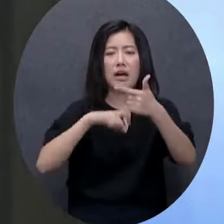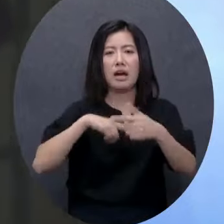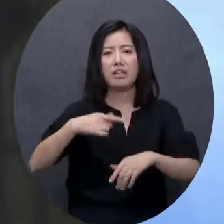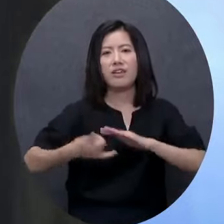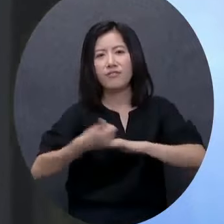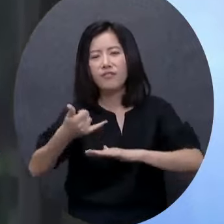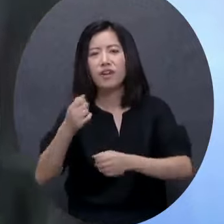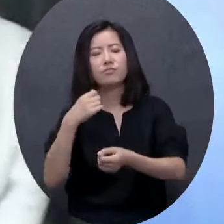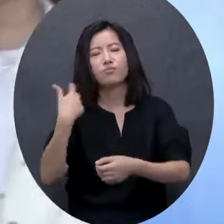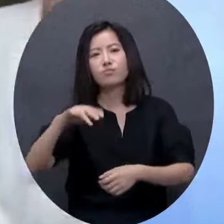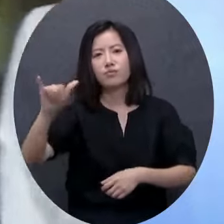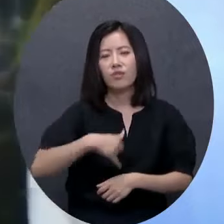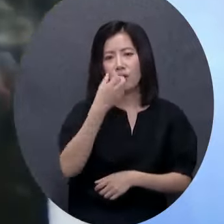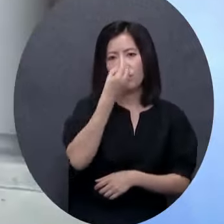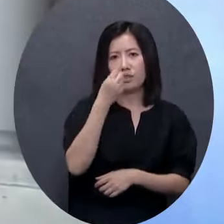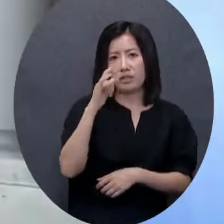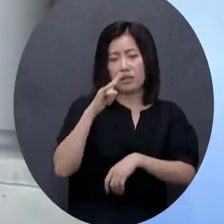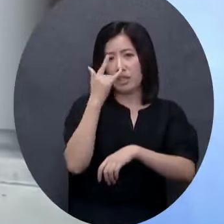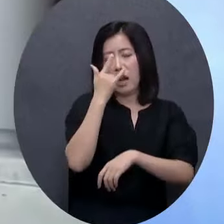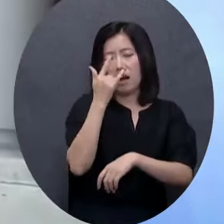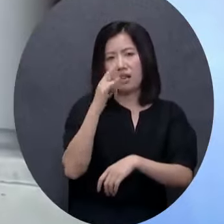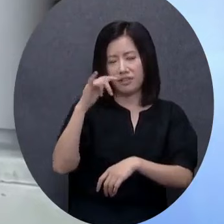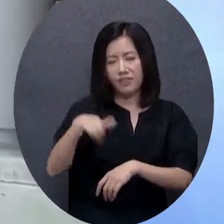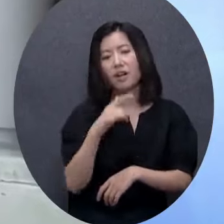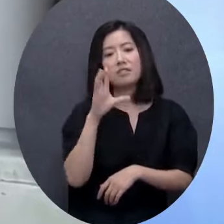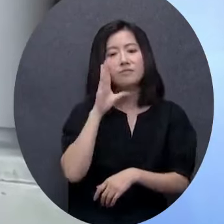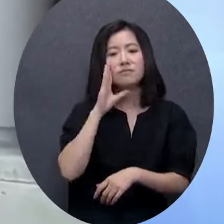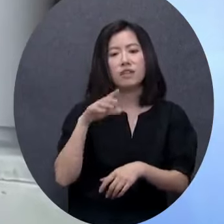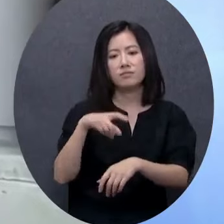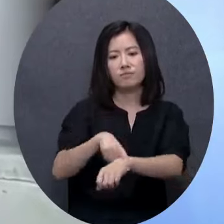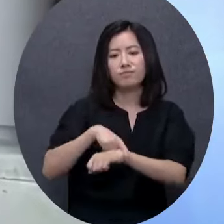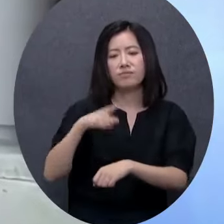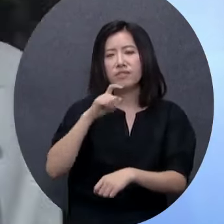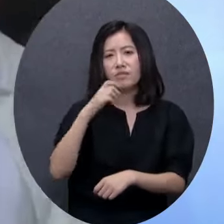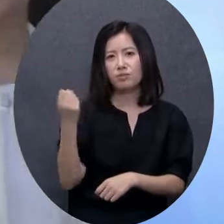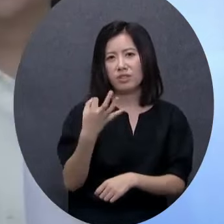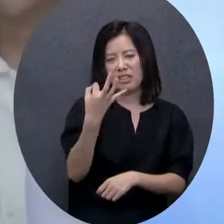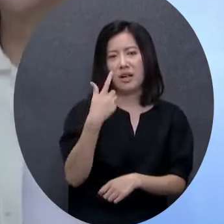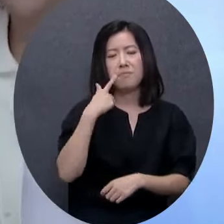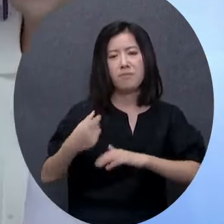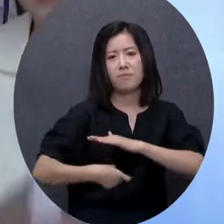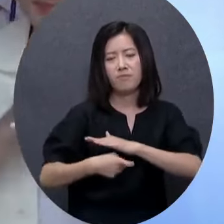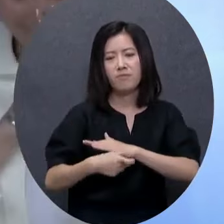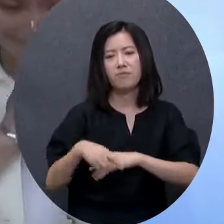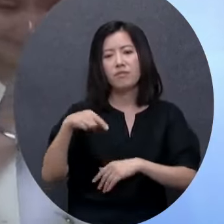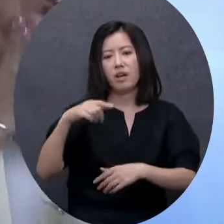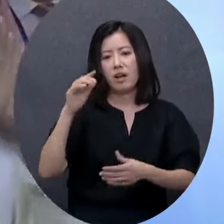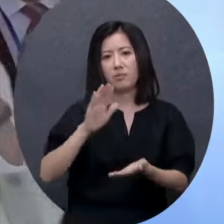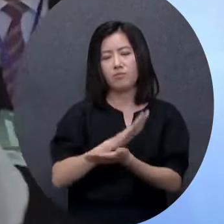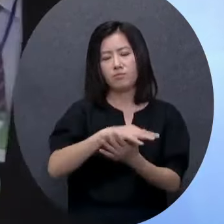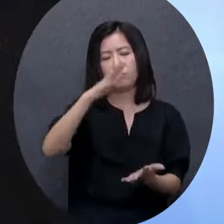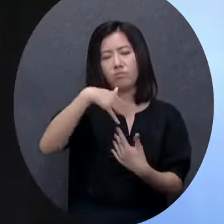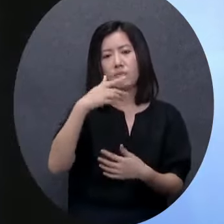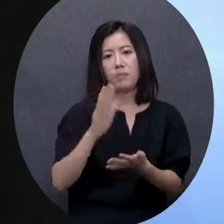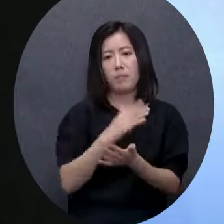泰國之後被捕，其後被最高法院裁定3項貪污罪名成立，入獄8年。大約1個月之後，獲